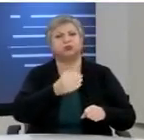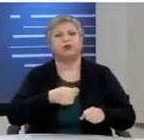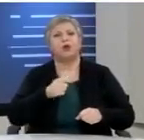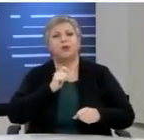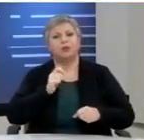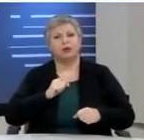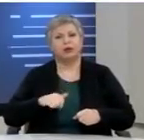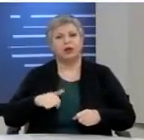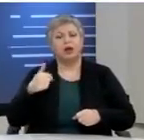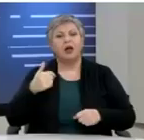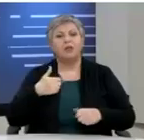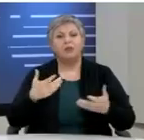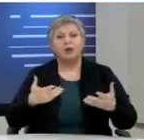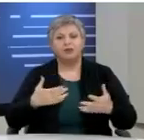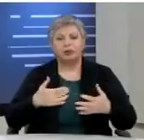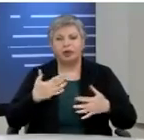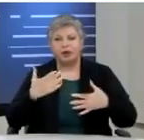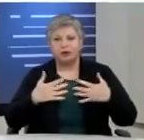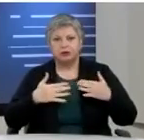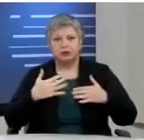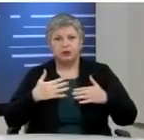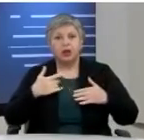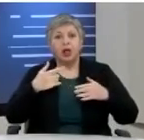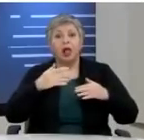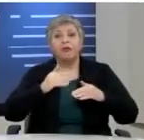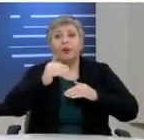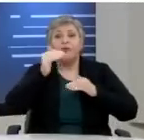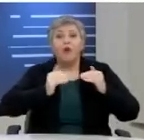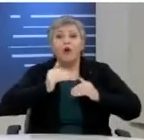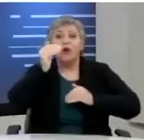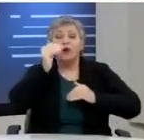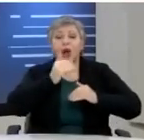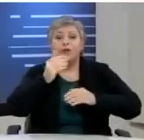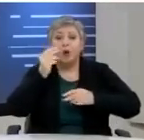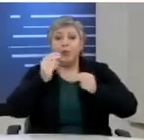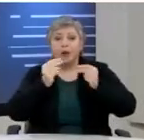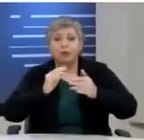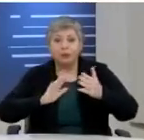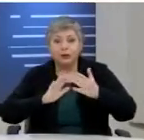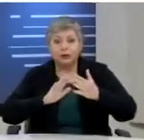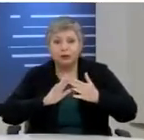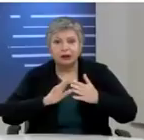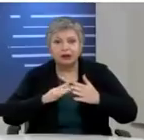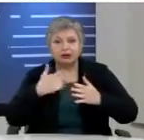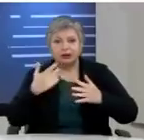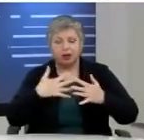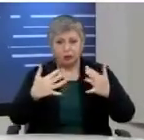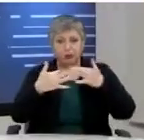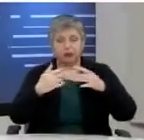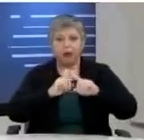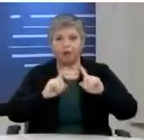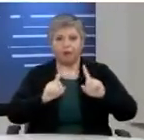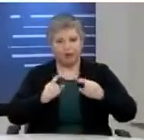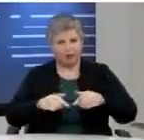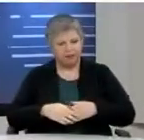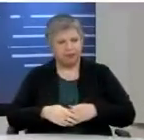Ελλάδα σε μια ένα-η περιπέτεια στα βόρεια σύνορά της. Θέλω να παραδεχτώ ότι ένας από τους πρώτους πολιτικούς που το διέβλεψε